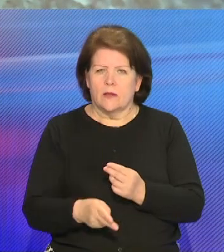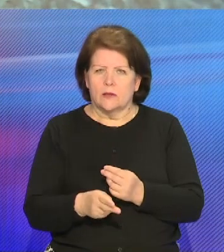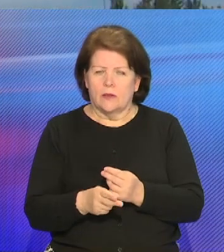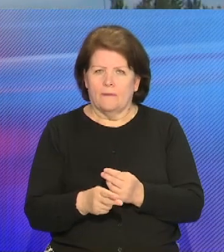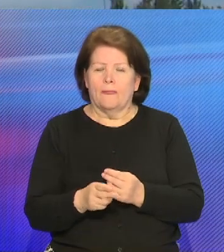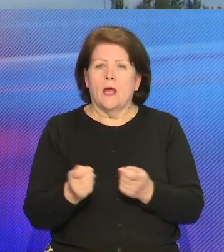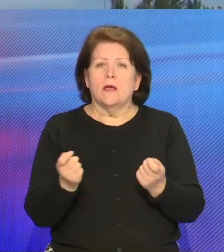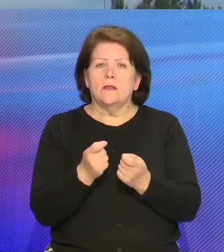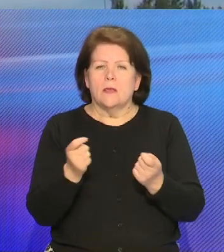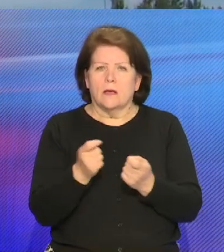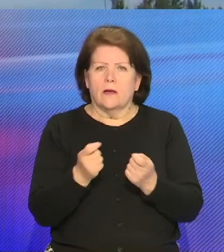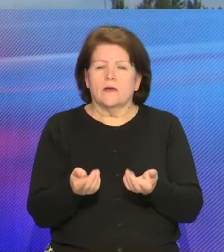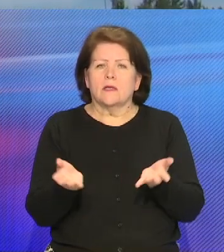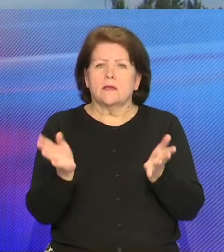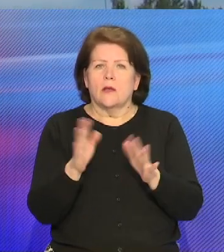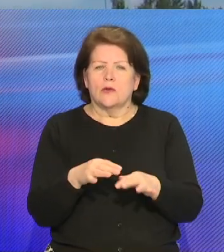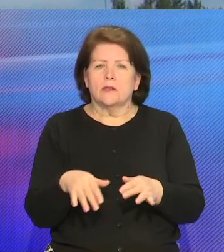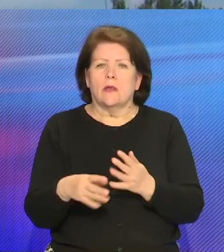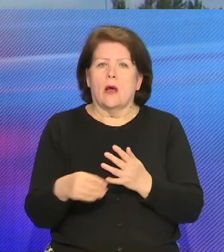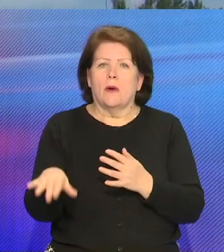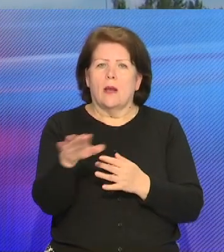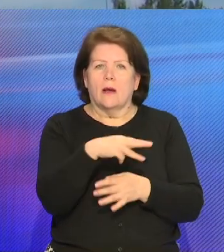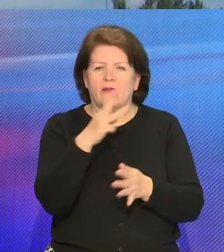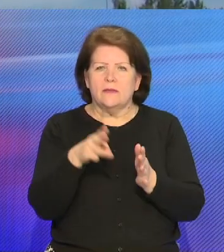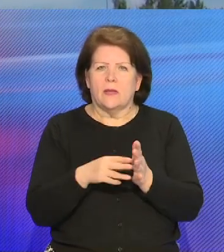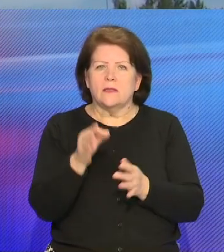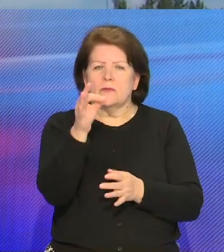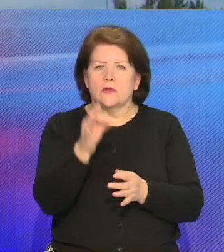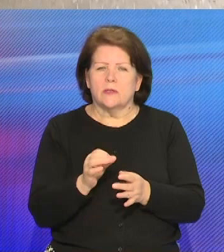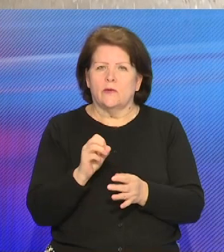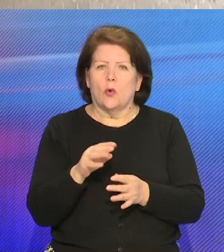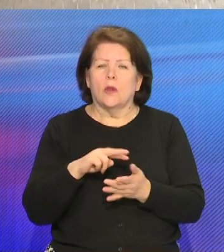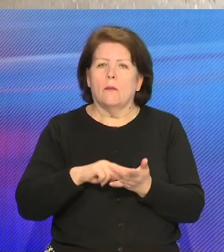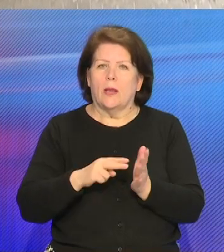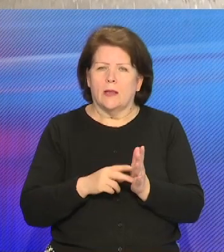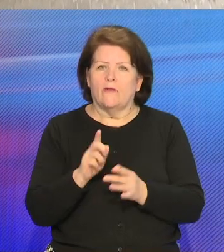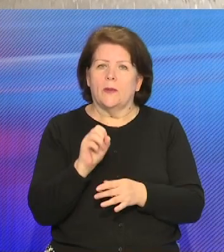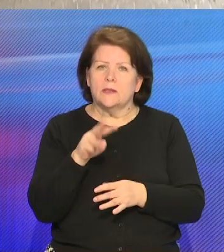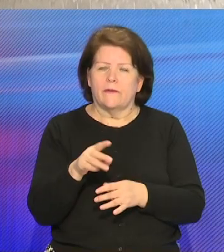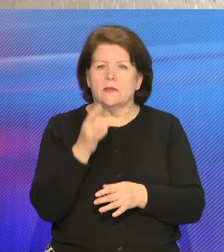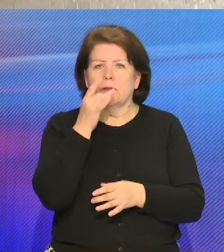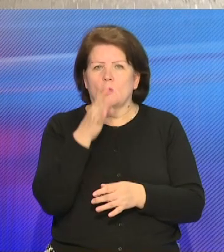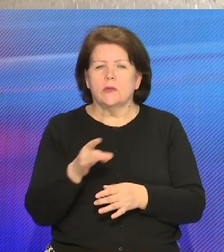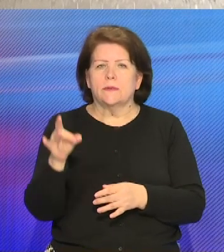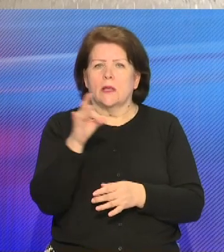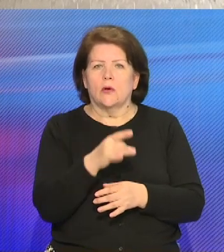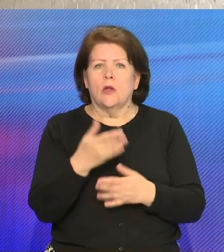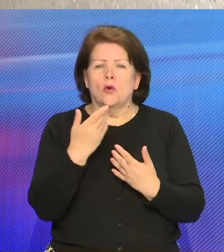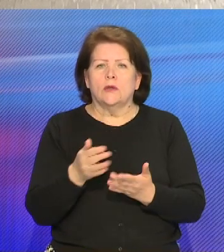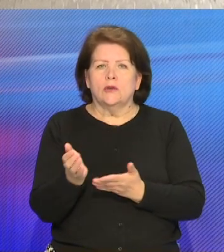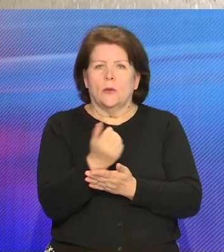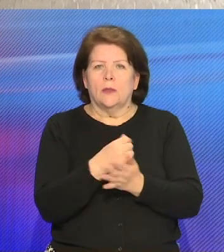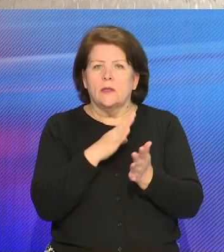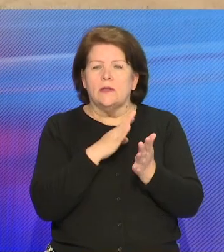Зерневых и зернебобовых застается на полях 18% от плана. У Берестовицким и Гродзенским районах яны сжаты на